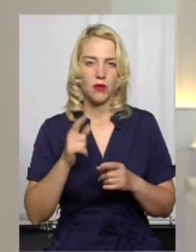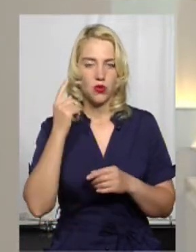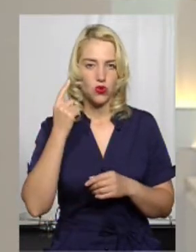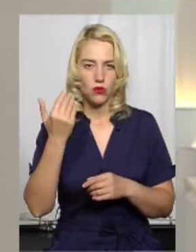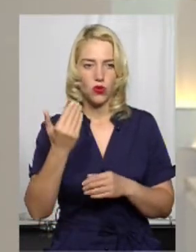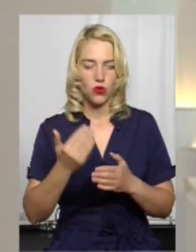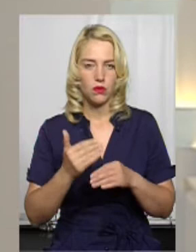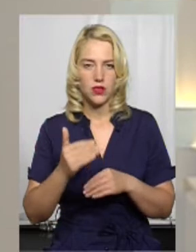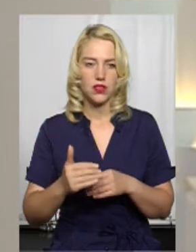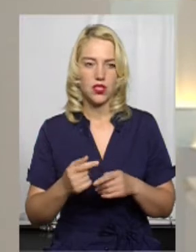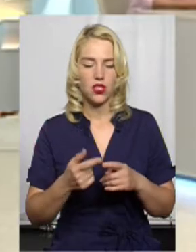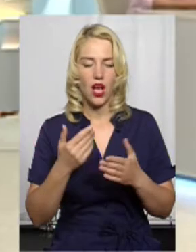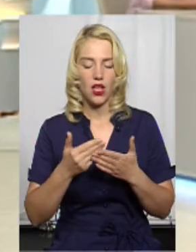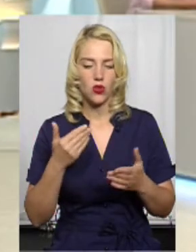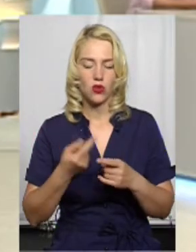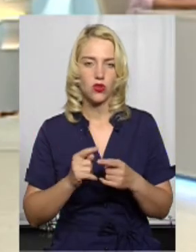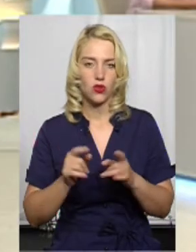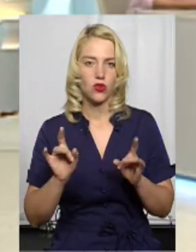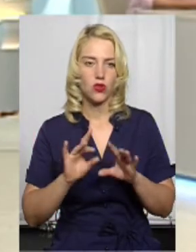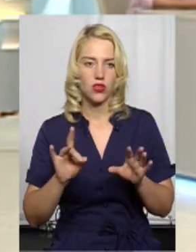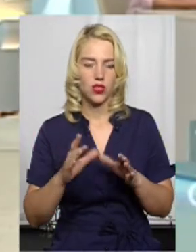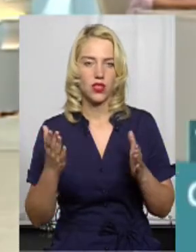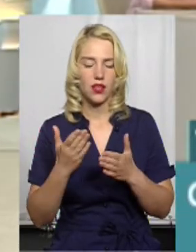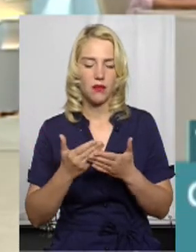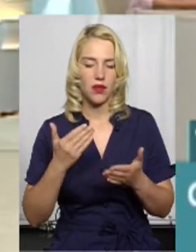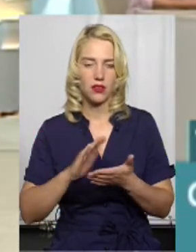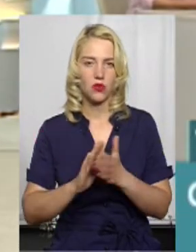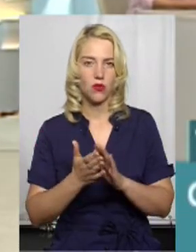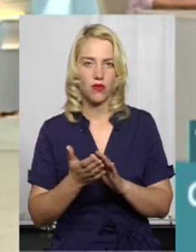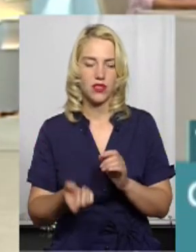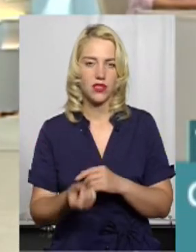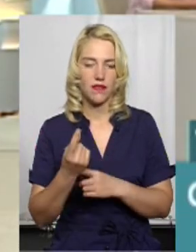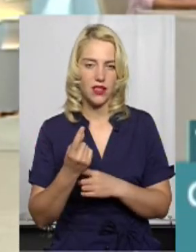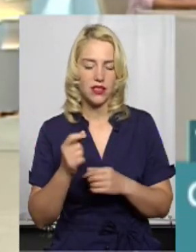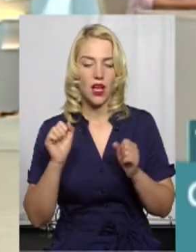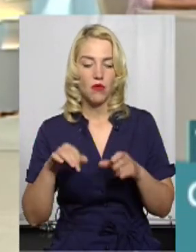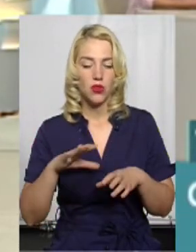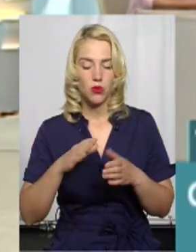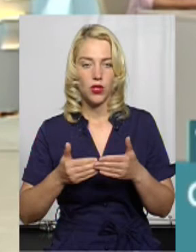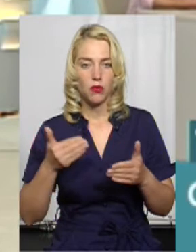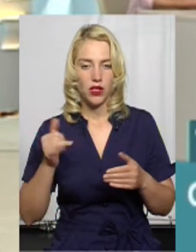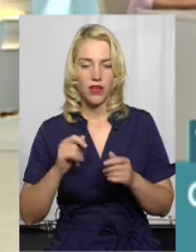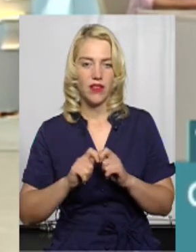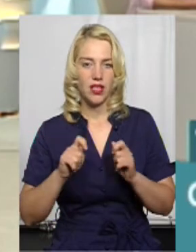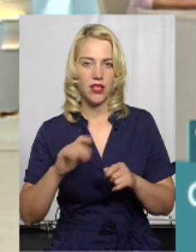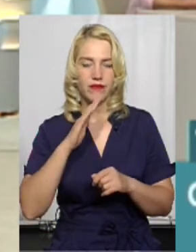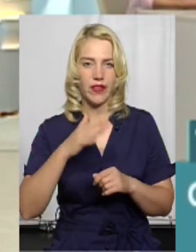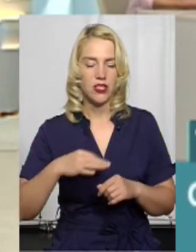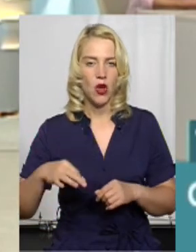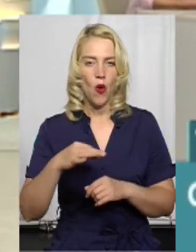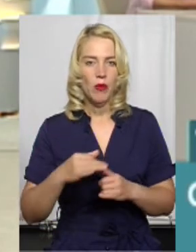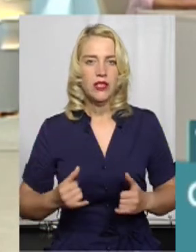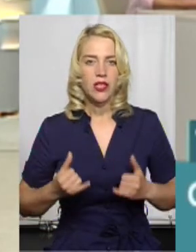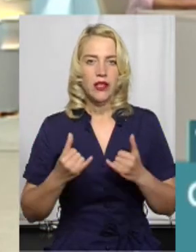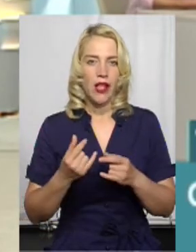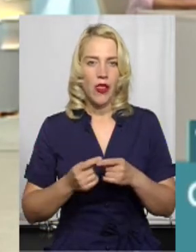А доти скажіть, пане Олеже, які передумови з'явились, а можливо були і відкрились у нашій області,